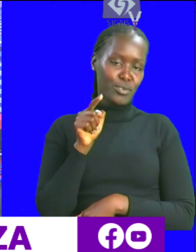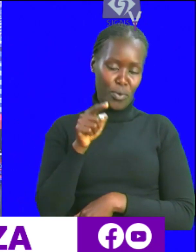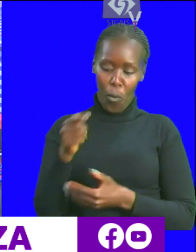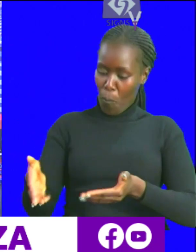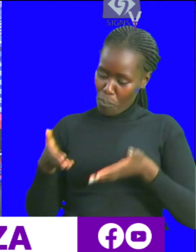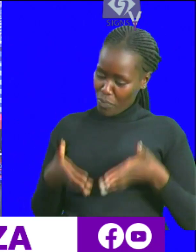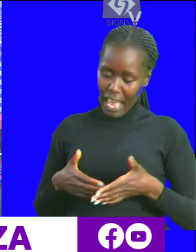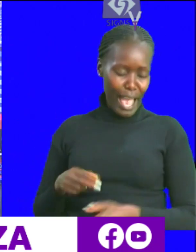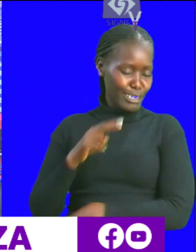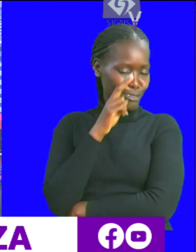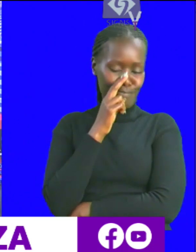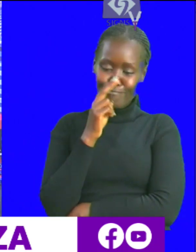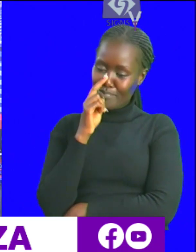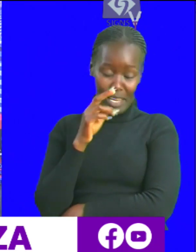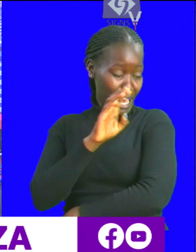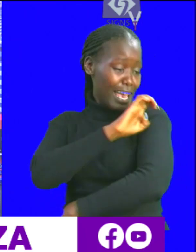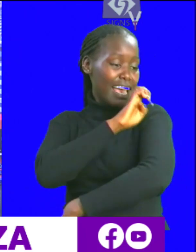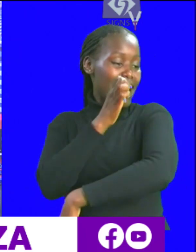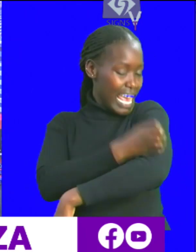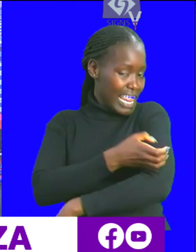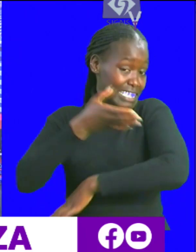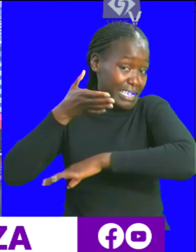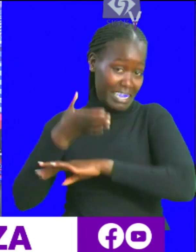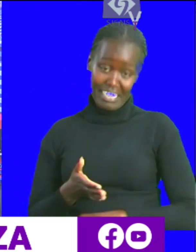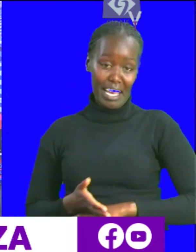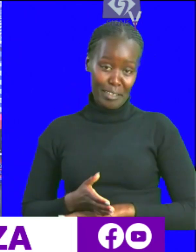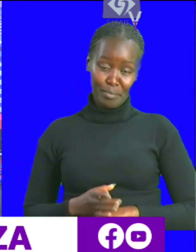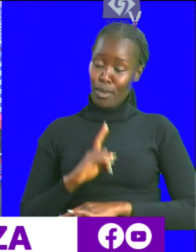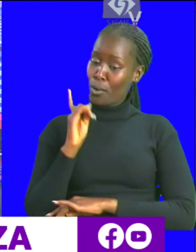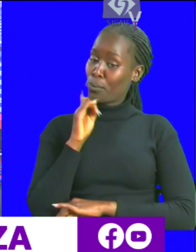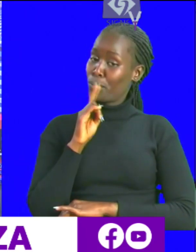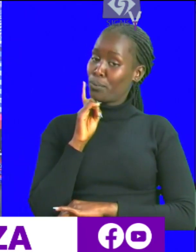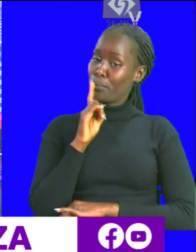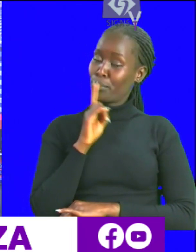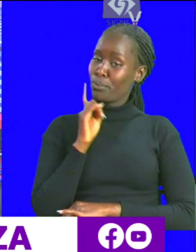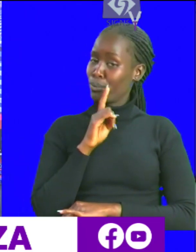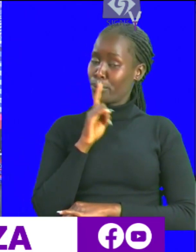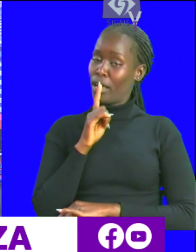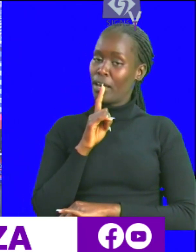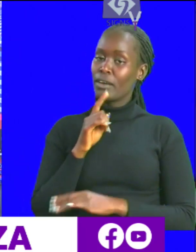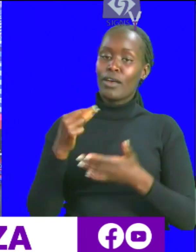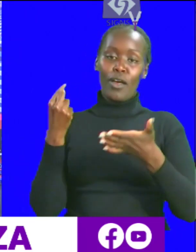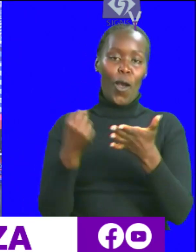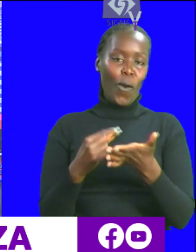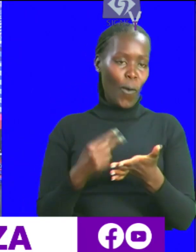na cram memory verse ndio nipewe biscuits. I miss those days. Hey, watu wa snacks hapa nje. Watu wa